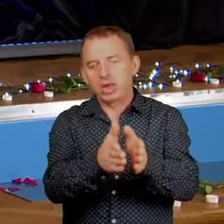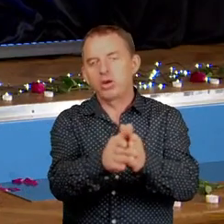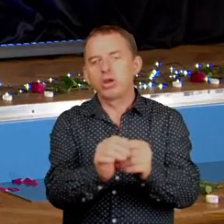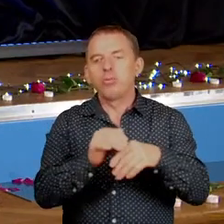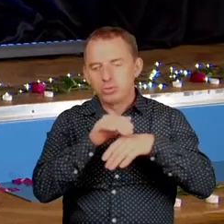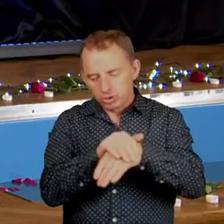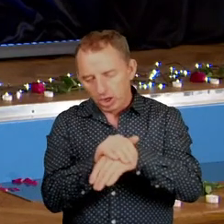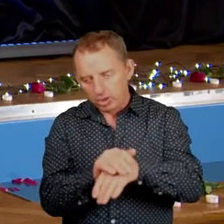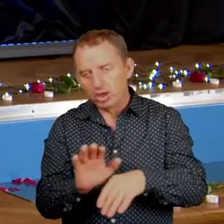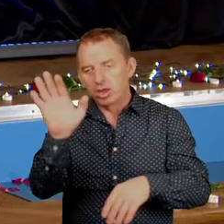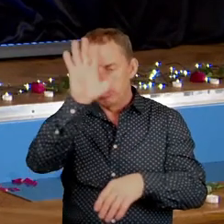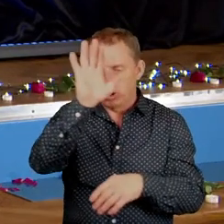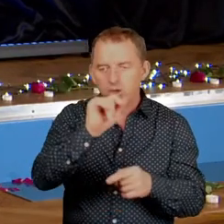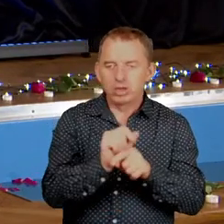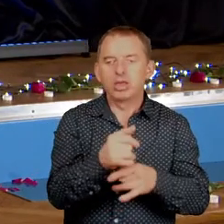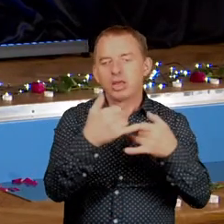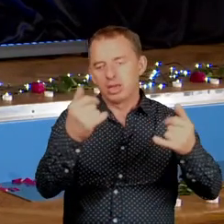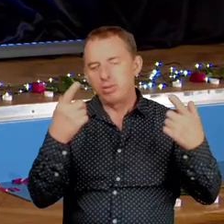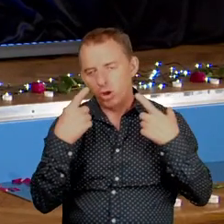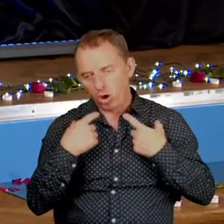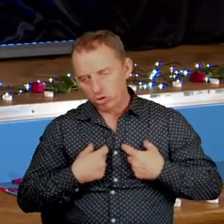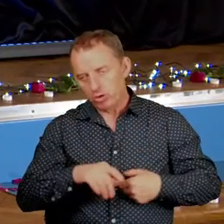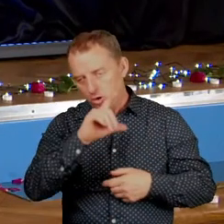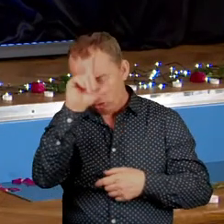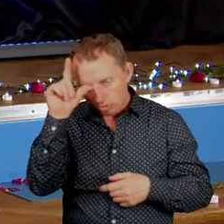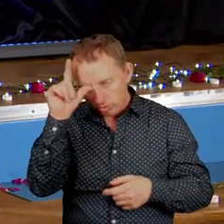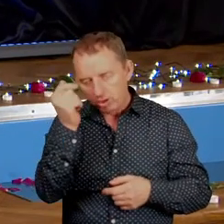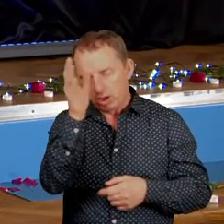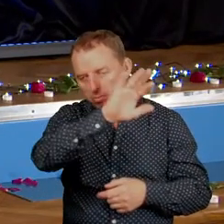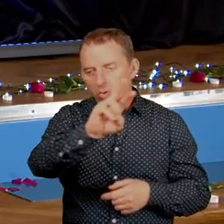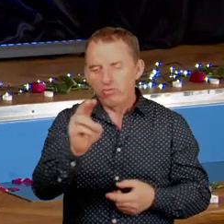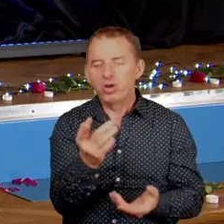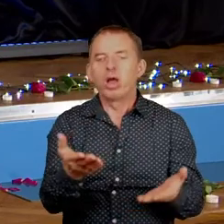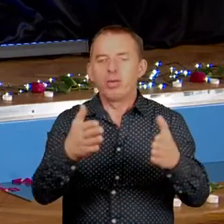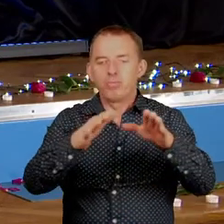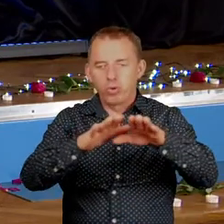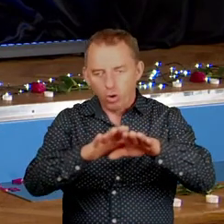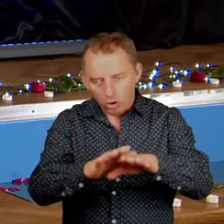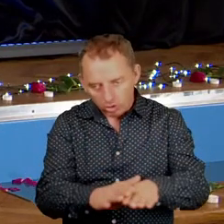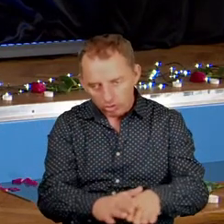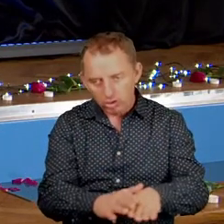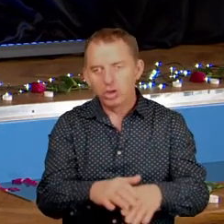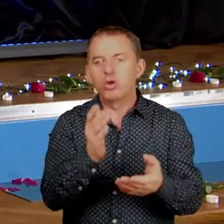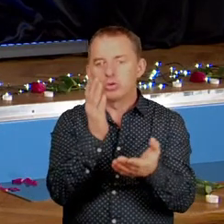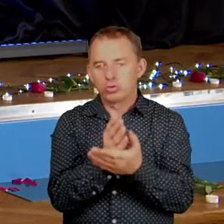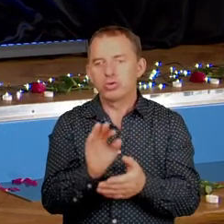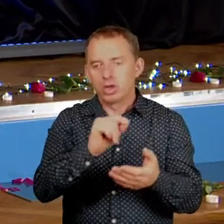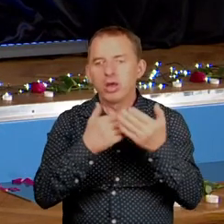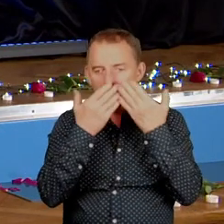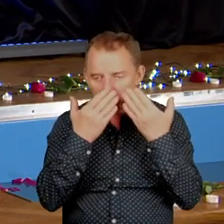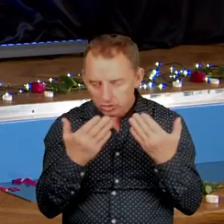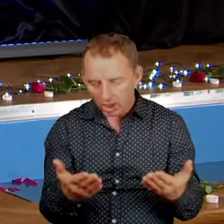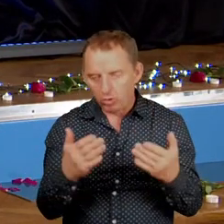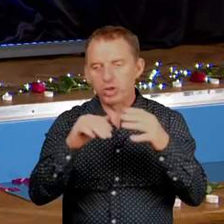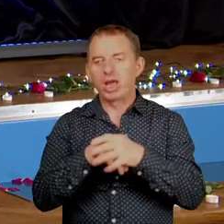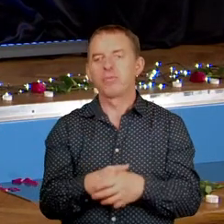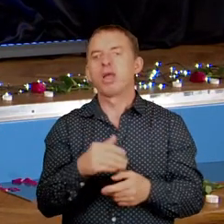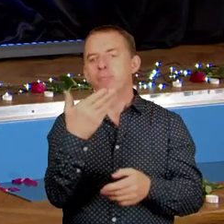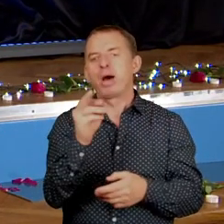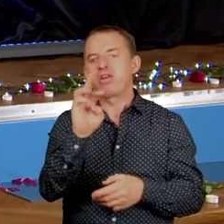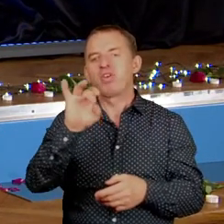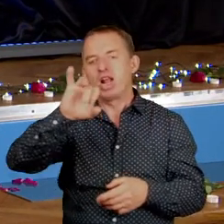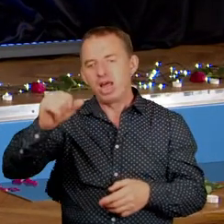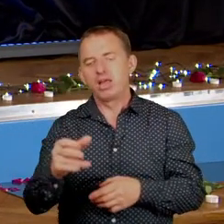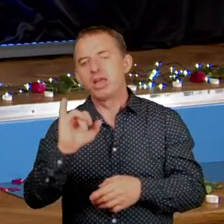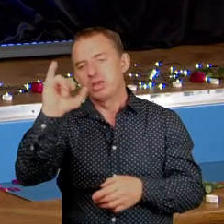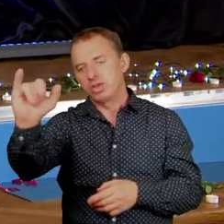Bogiem, ale też z innymi ludźmi. Niechaj Pan Bóg wam błogosławi, a ja już dzisiaj jeszcze raz dziękuję Markowi za